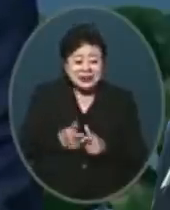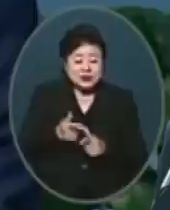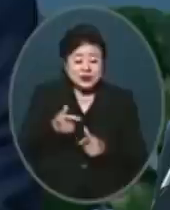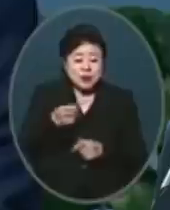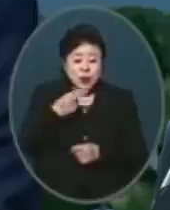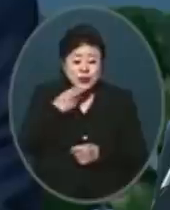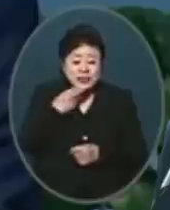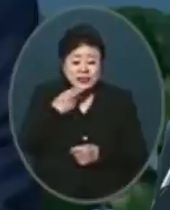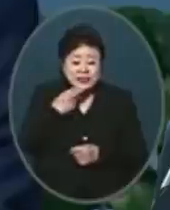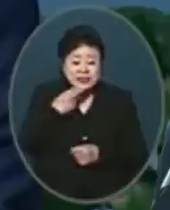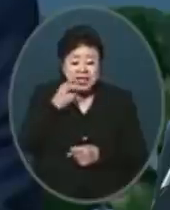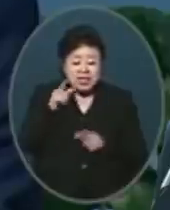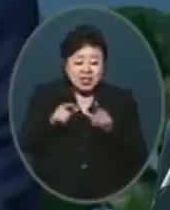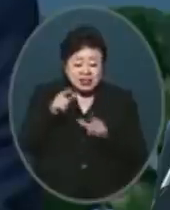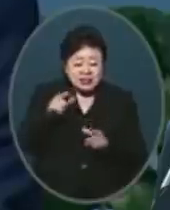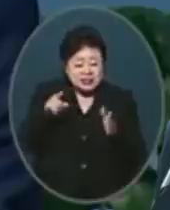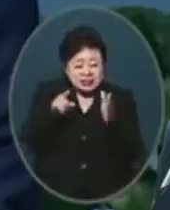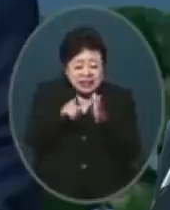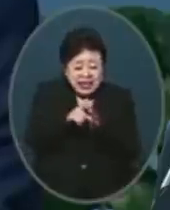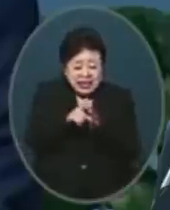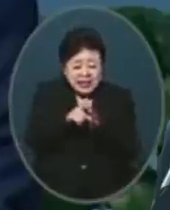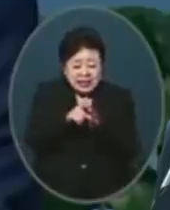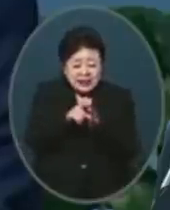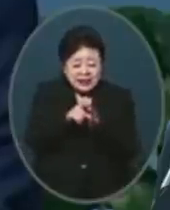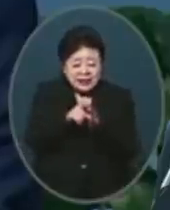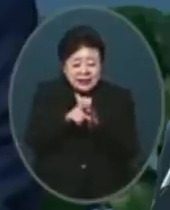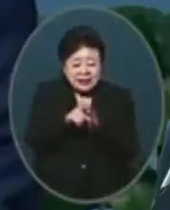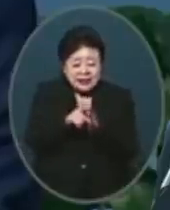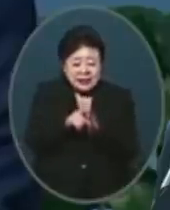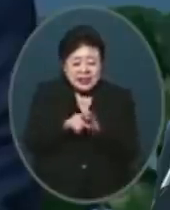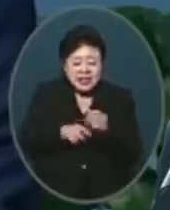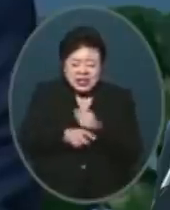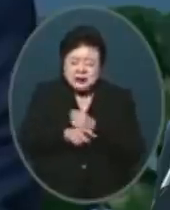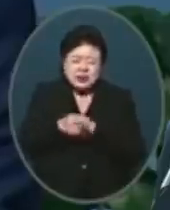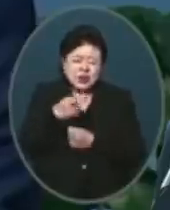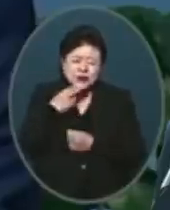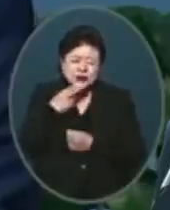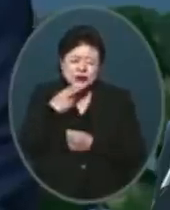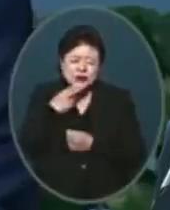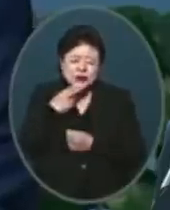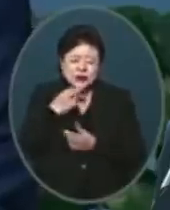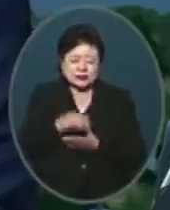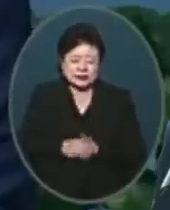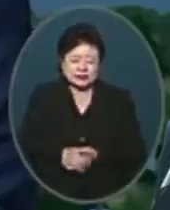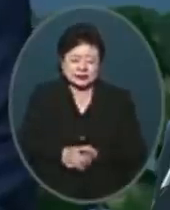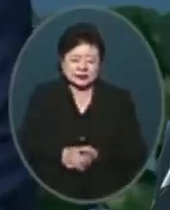예수님 없는 형식적인 신앙은 아무 의미가 없습니다.